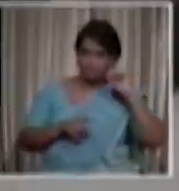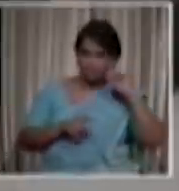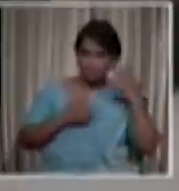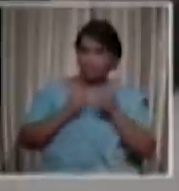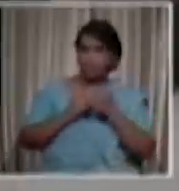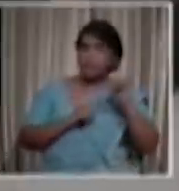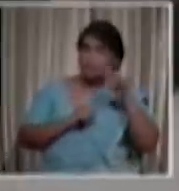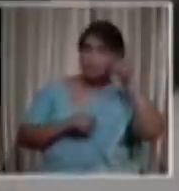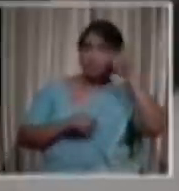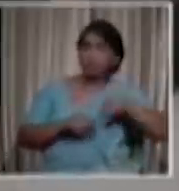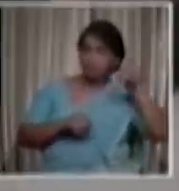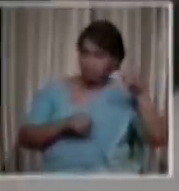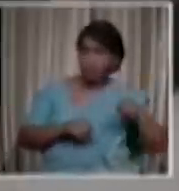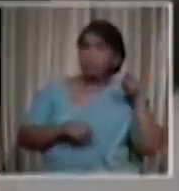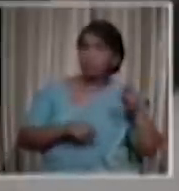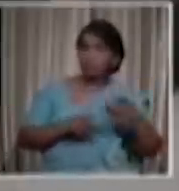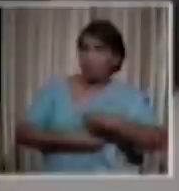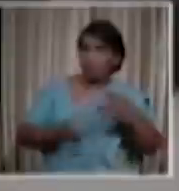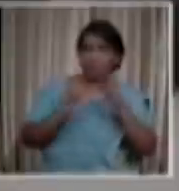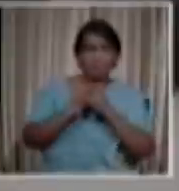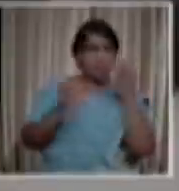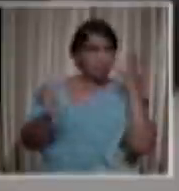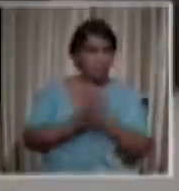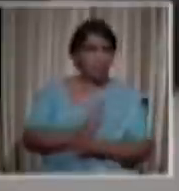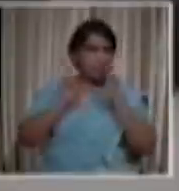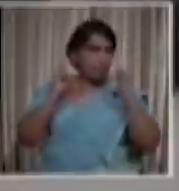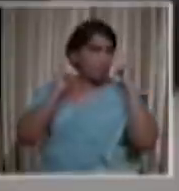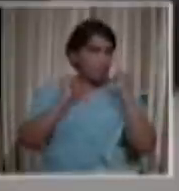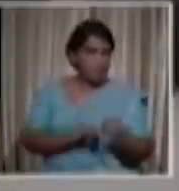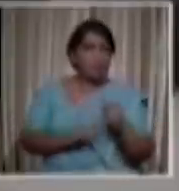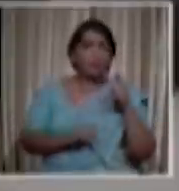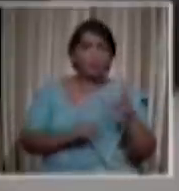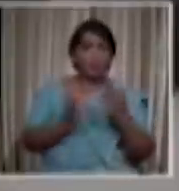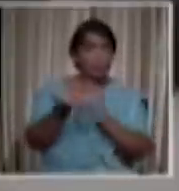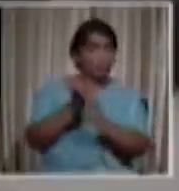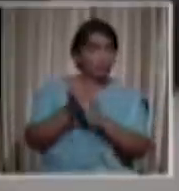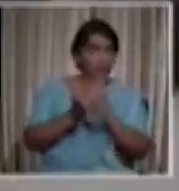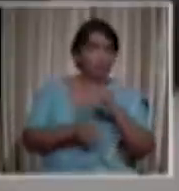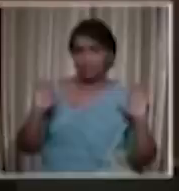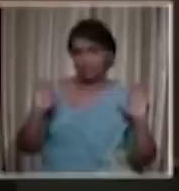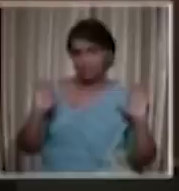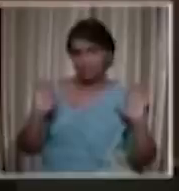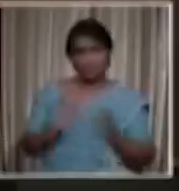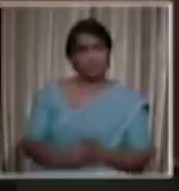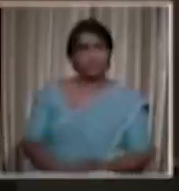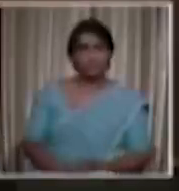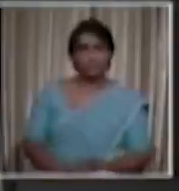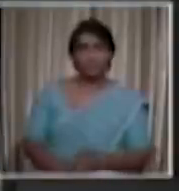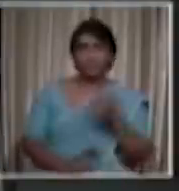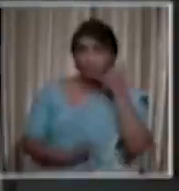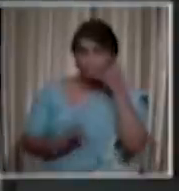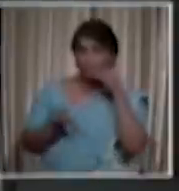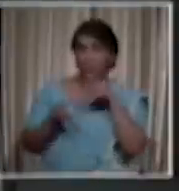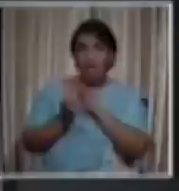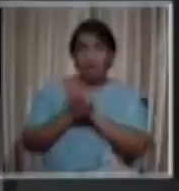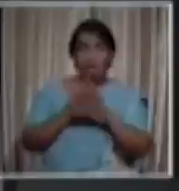කරන සමහර අය ඒ ආරාධික කිරීමේ මහා අපරාධයට උදව් වෙනවා කියන ටික මතක තියාගන්න. සජබේ නියෝජනය කරන